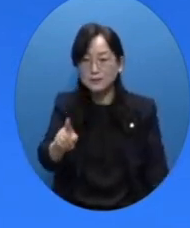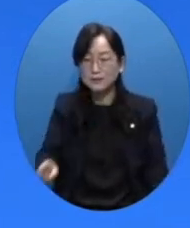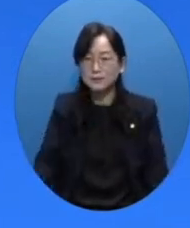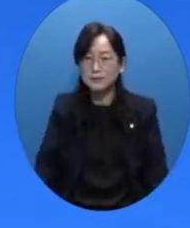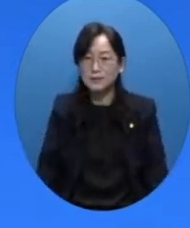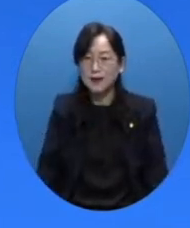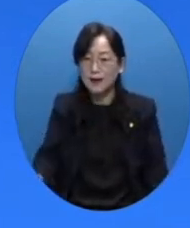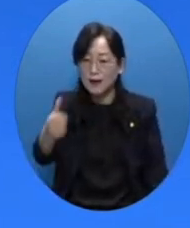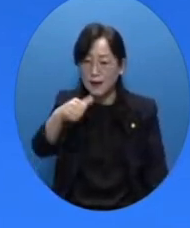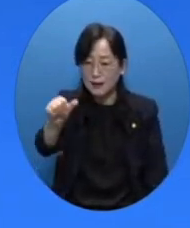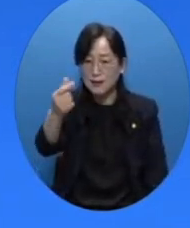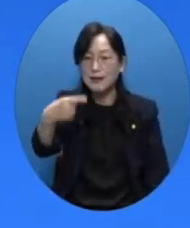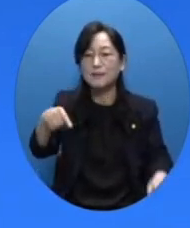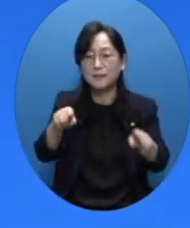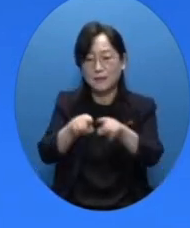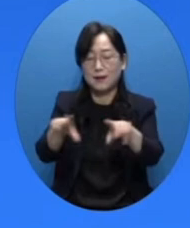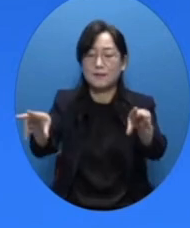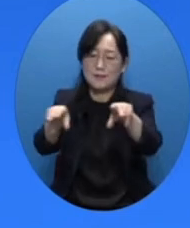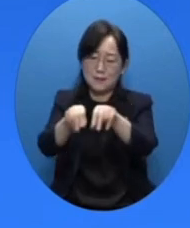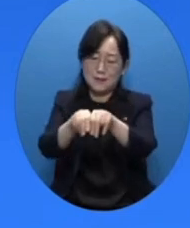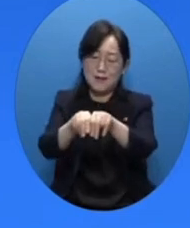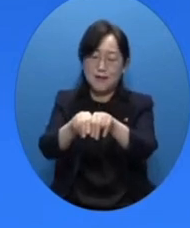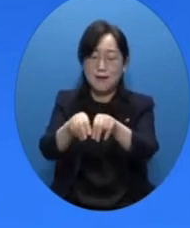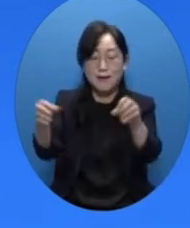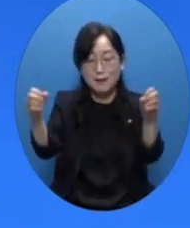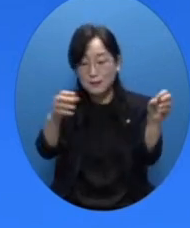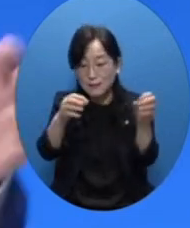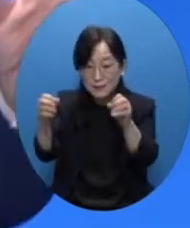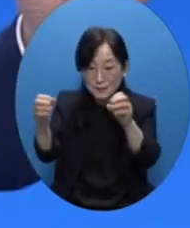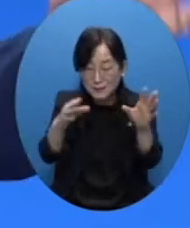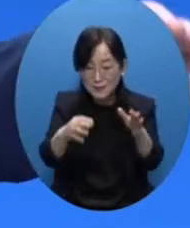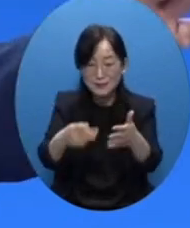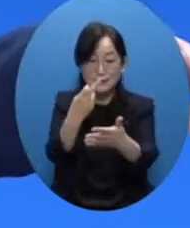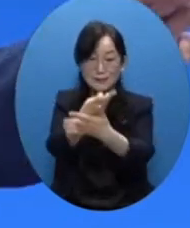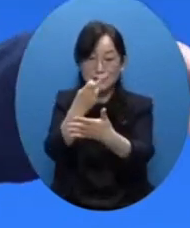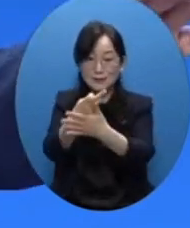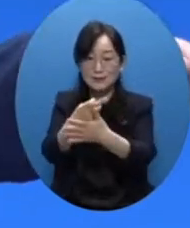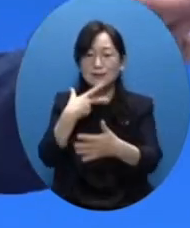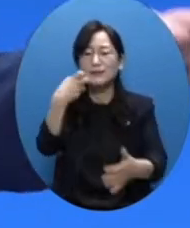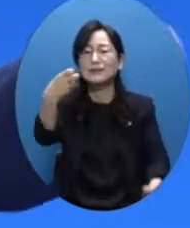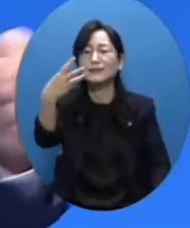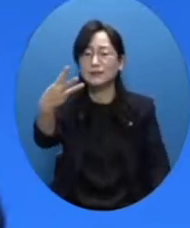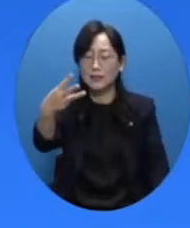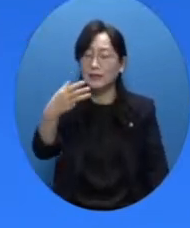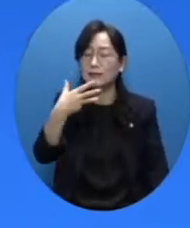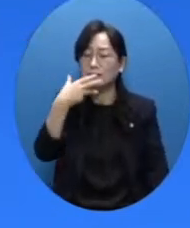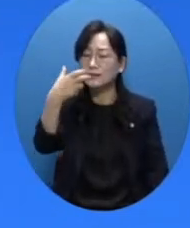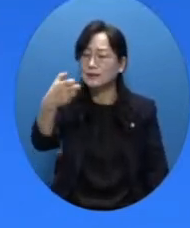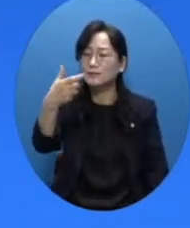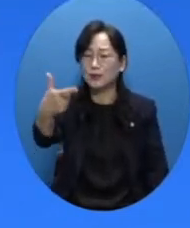아들과 함께 만든 나서 이 얘기를 하는데 카드 리 이런 6살이 더라구요